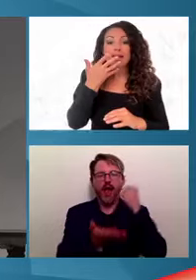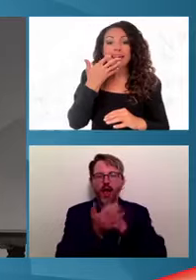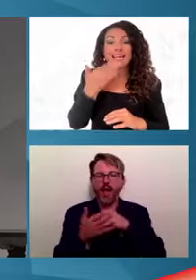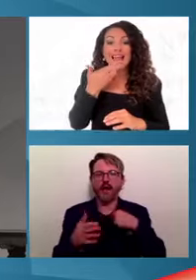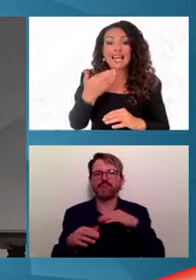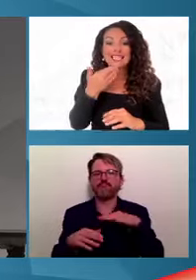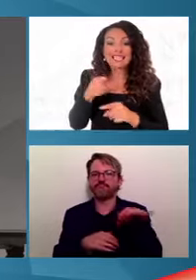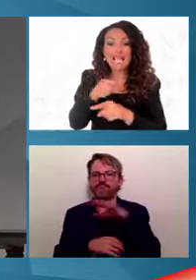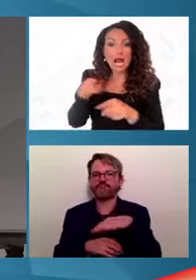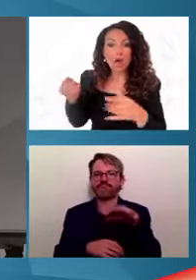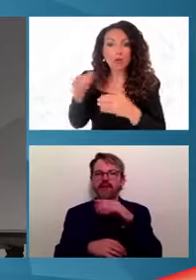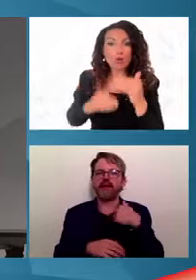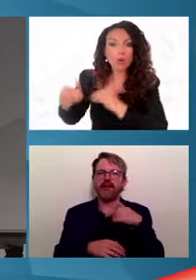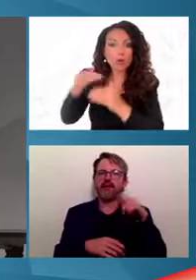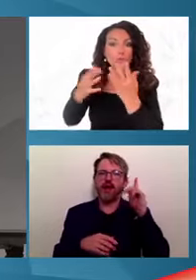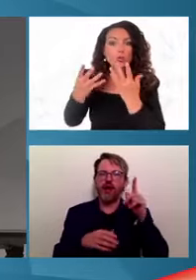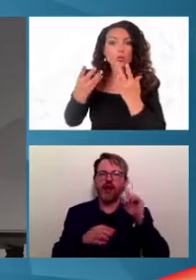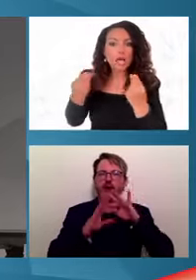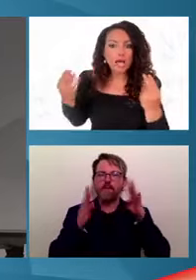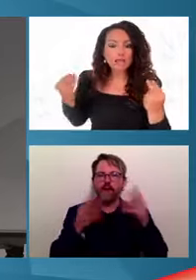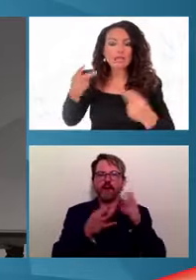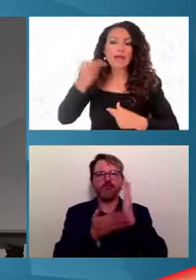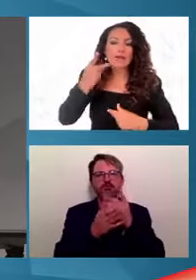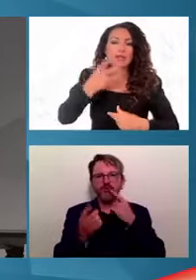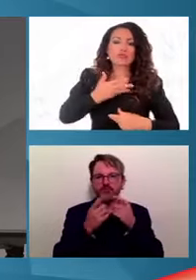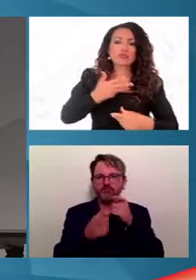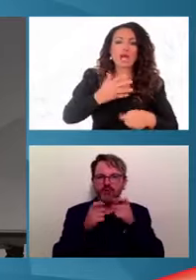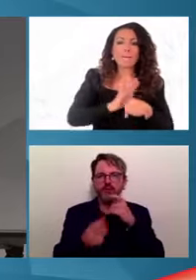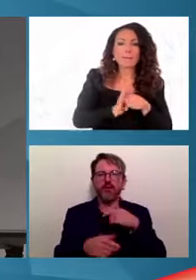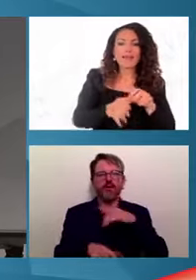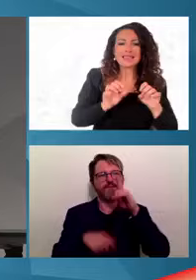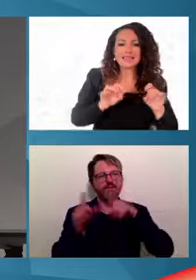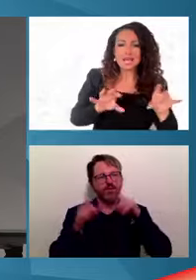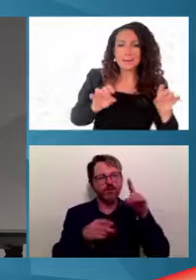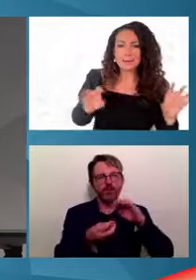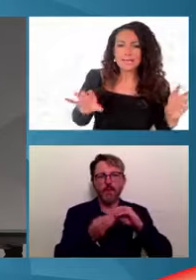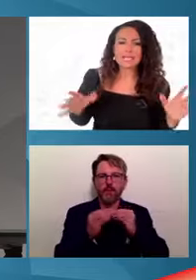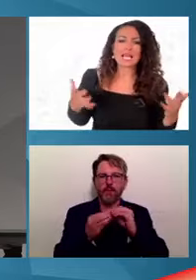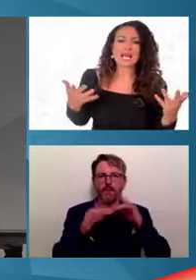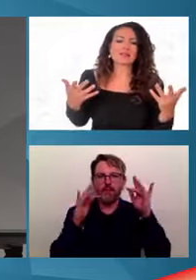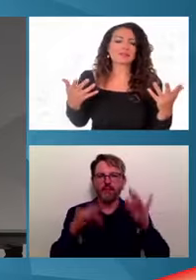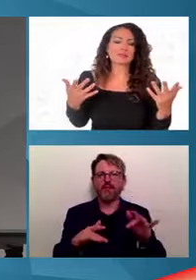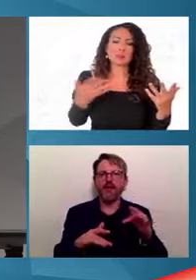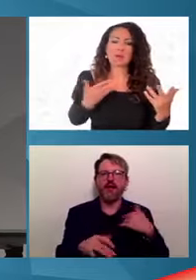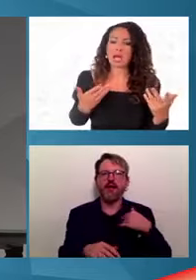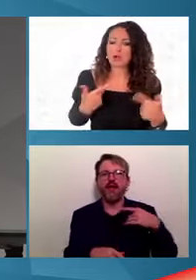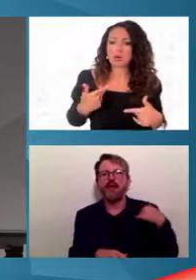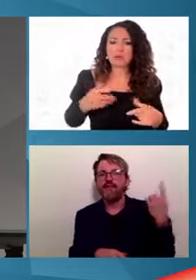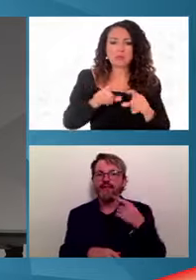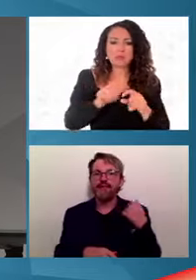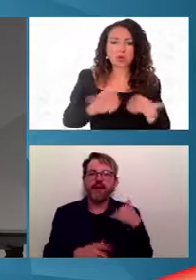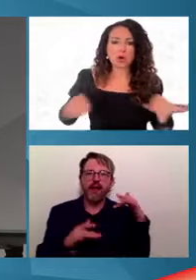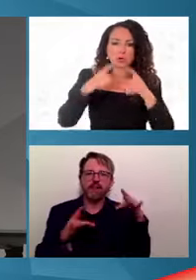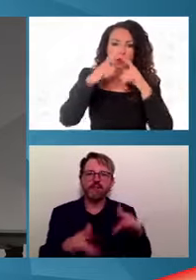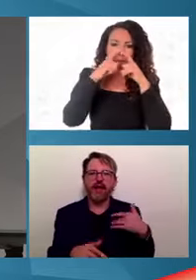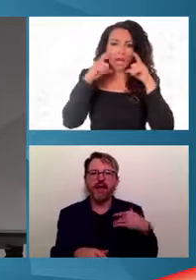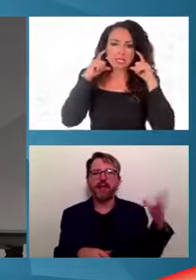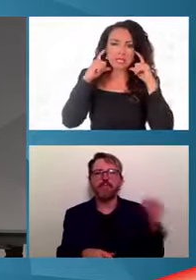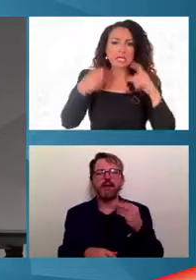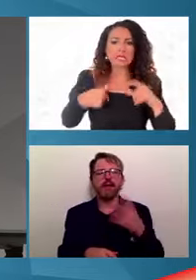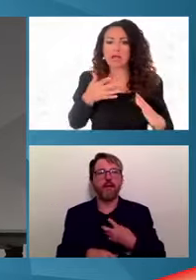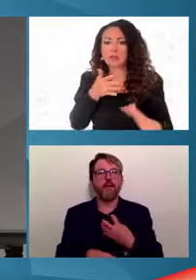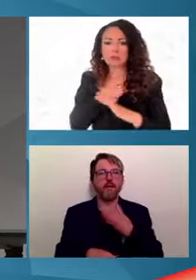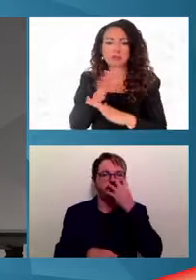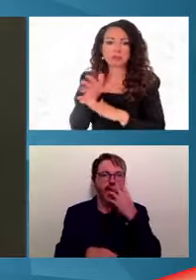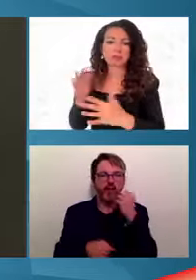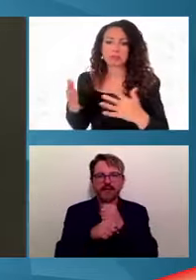tante problematiche, ma a noi non è interessato niente, ci siamo infilati una mascherina addosso e siamo andati avanti. Taluni di noi hanno imparato a lavorare in